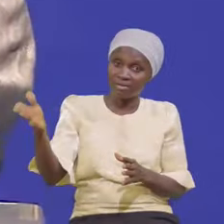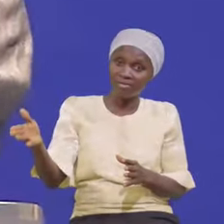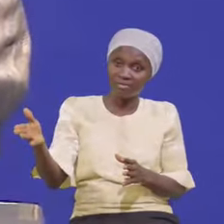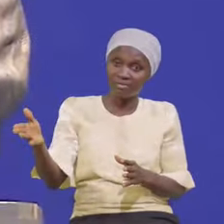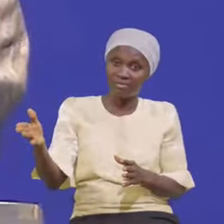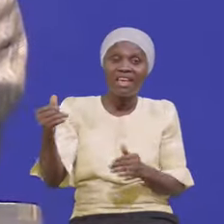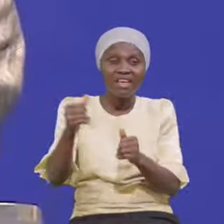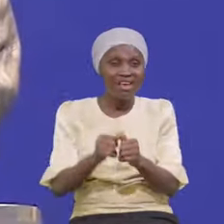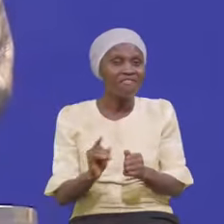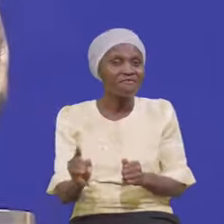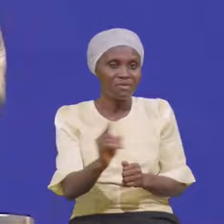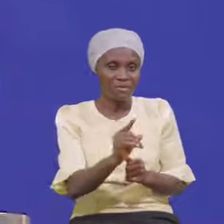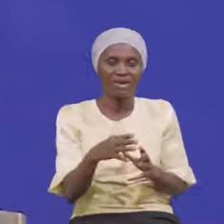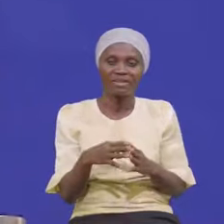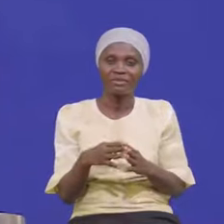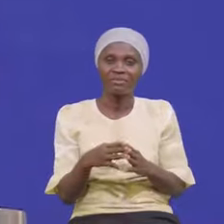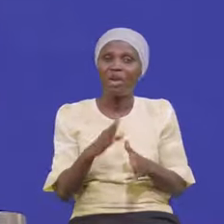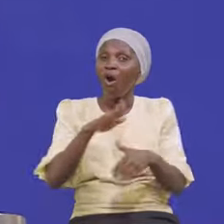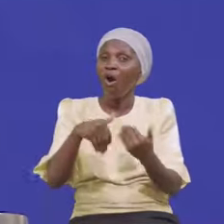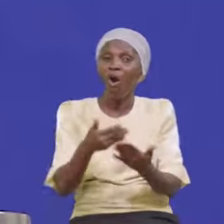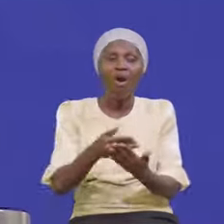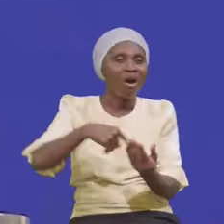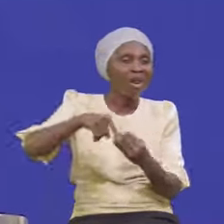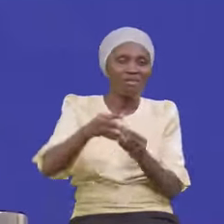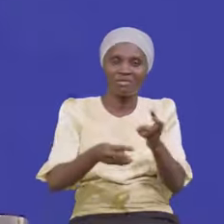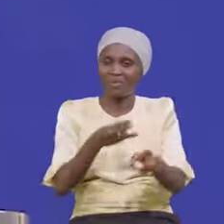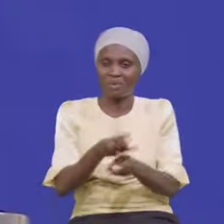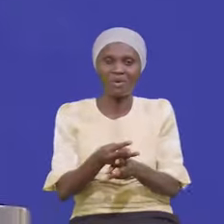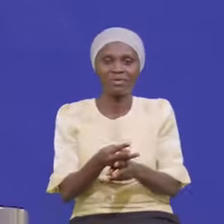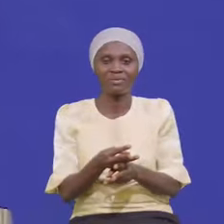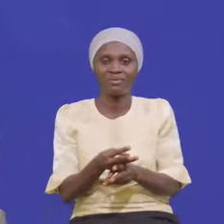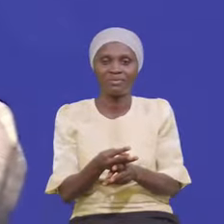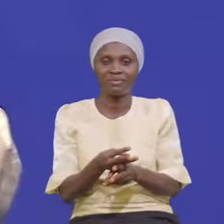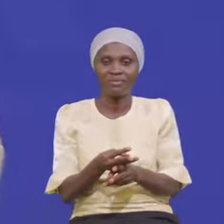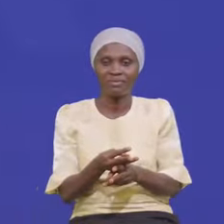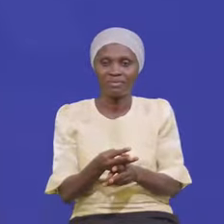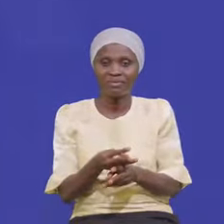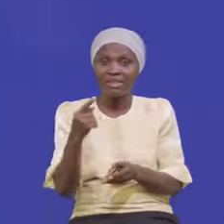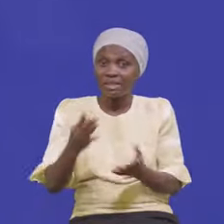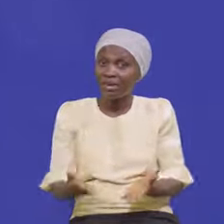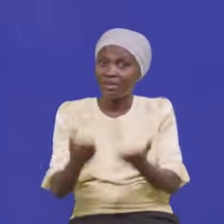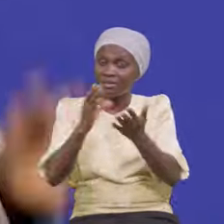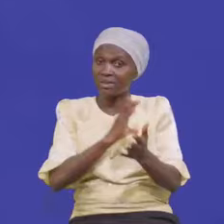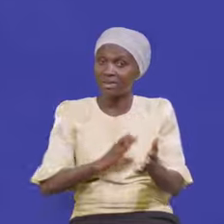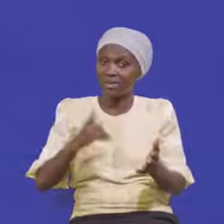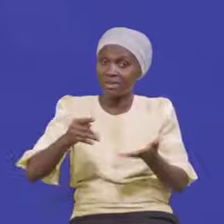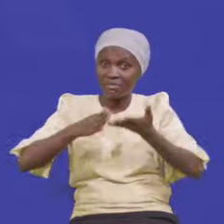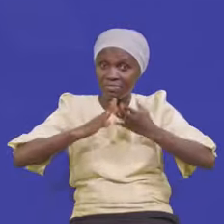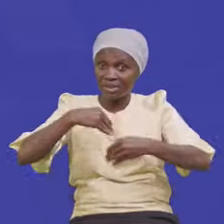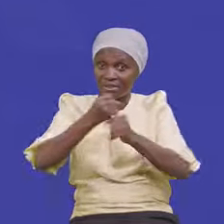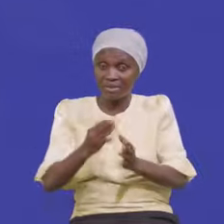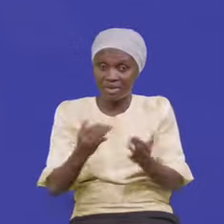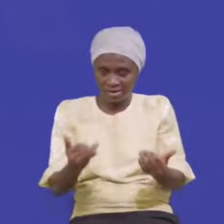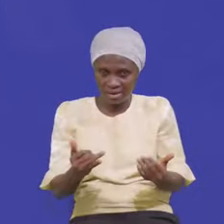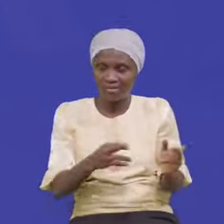కోసం. Everyone. ప్రతి ఒక్కరి కోసం. All over the world. సర్వలోకం కోసం. The uplifted Christ, the mediator, is now available for